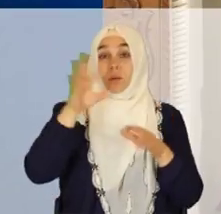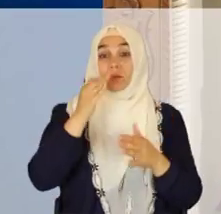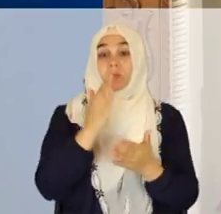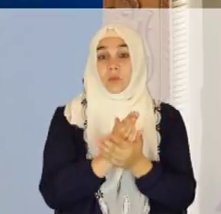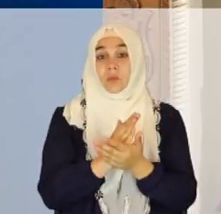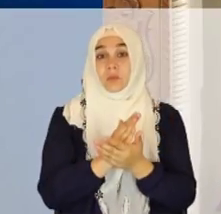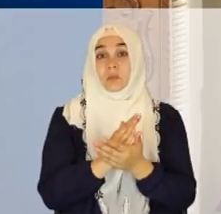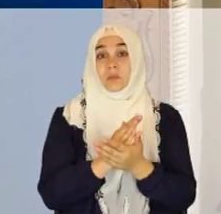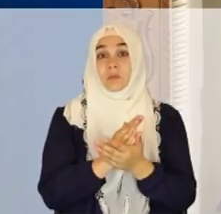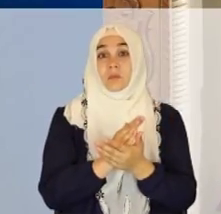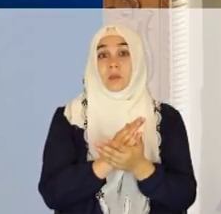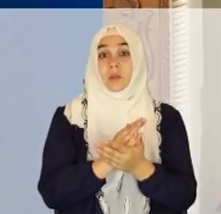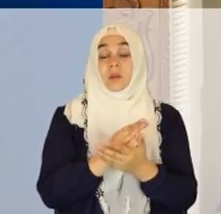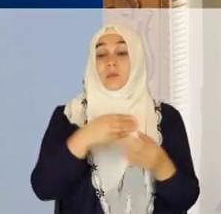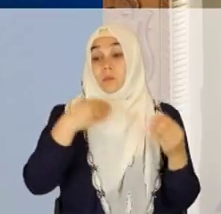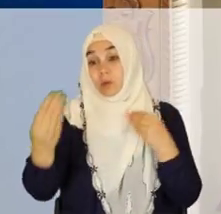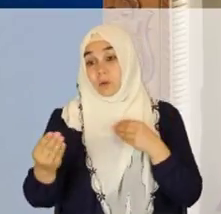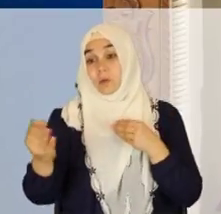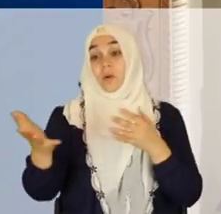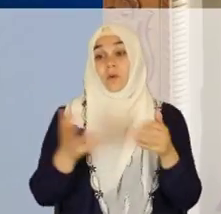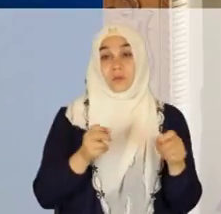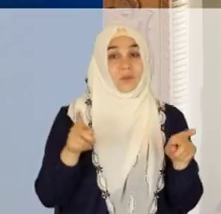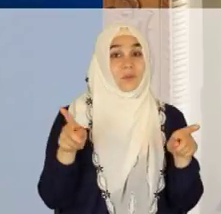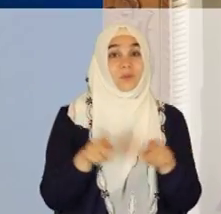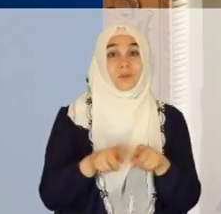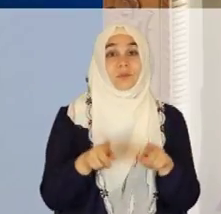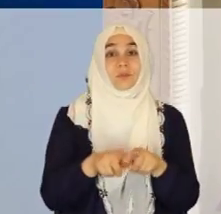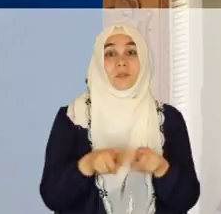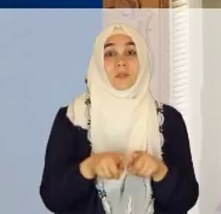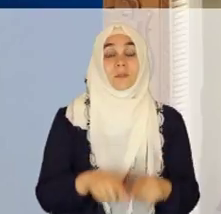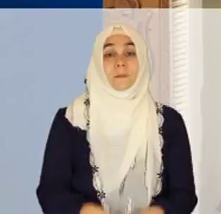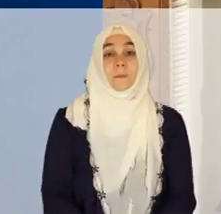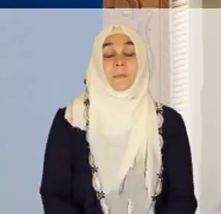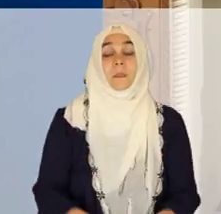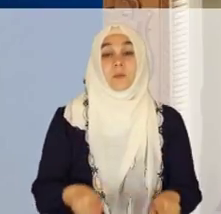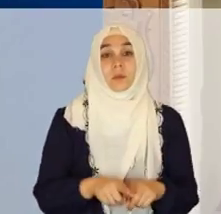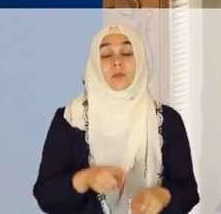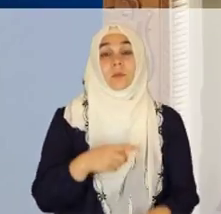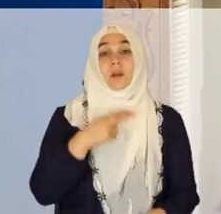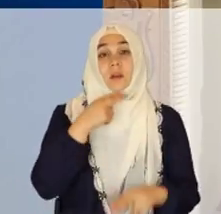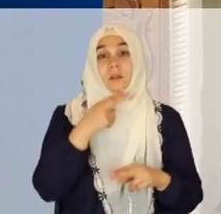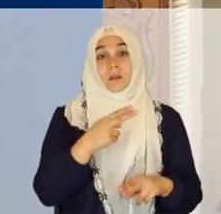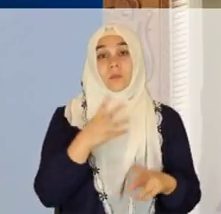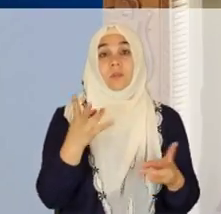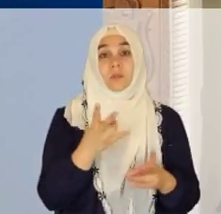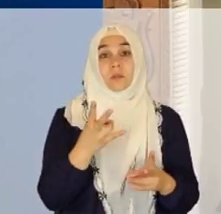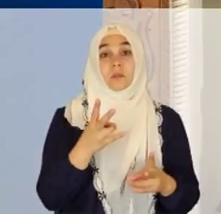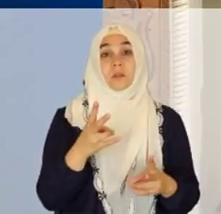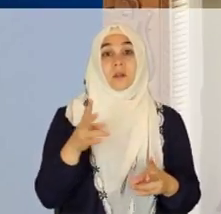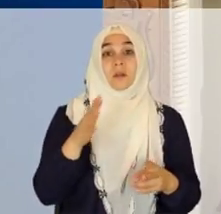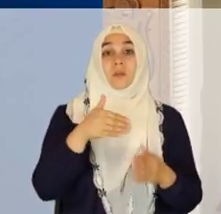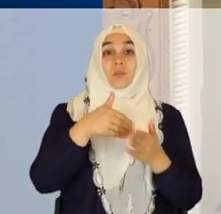bor. Berayotgan ham shu. Berayotgan ham shu. Shuning uchun bu narsadan